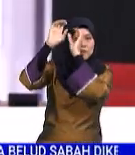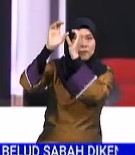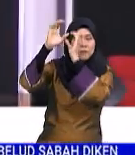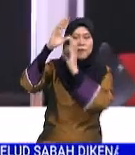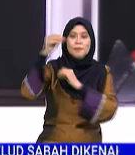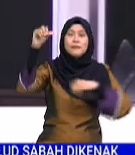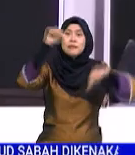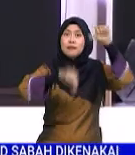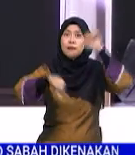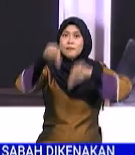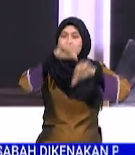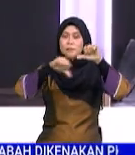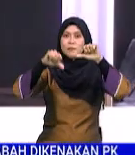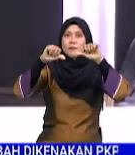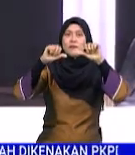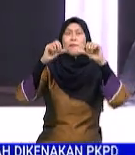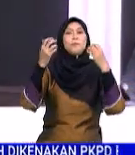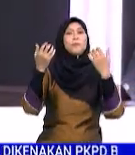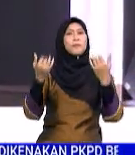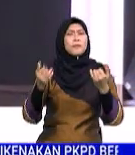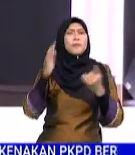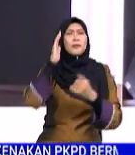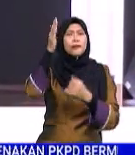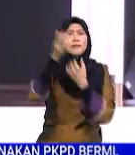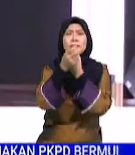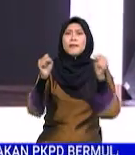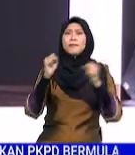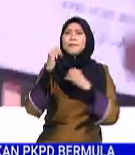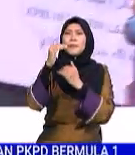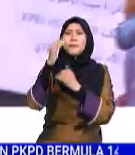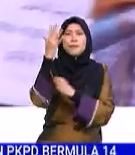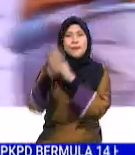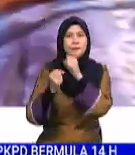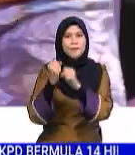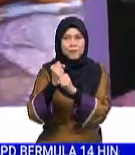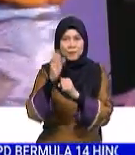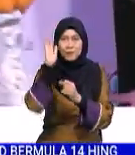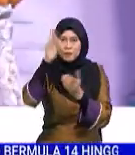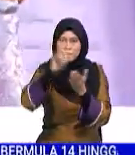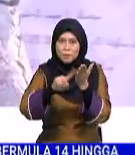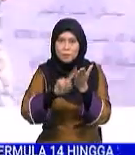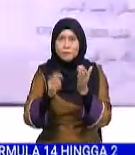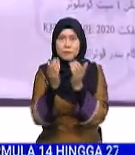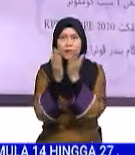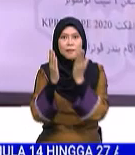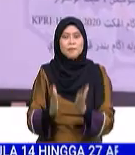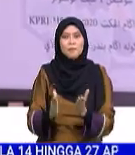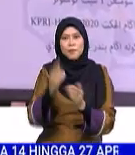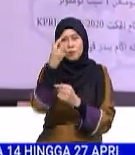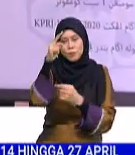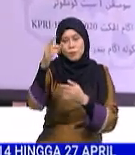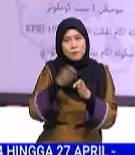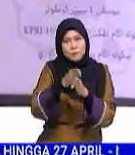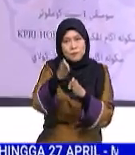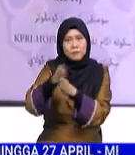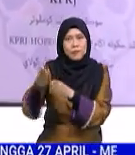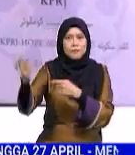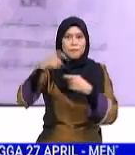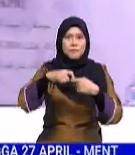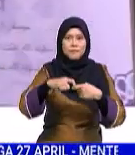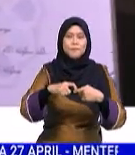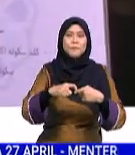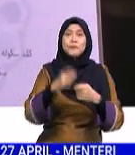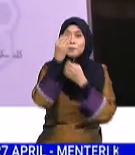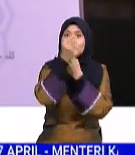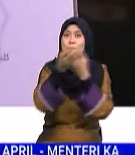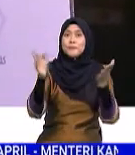Khair walau kolesterol ini jangkrik siap dalam tempo lima tahun menjadi rujukan para pelajar dalam bidang terkait tidak bercakap